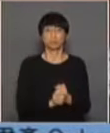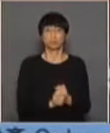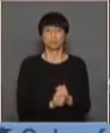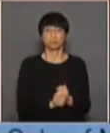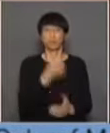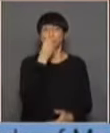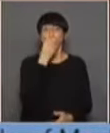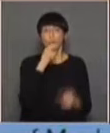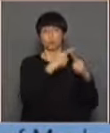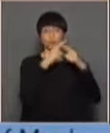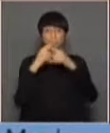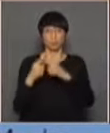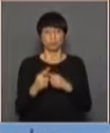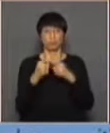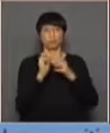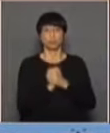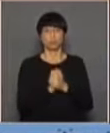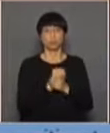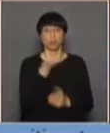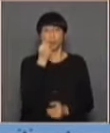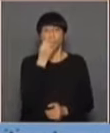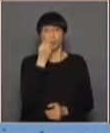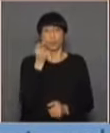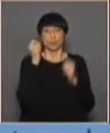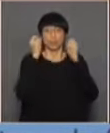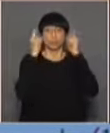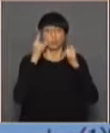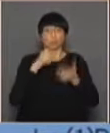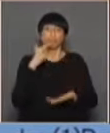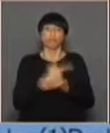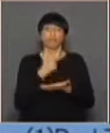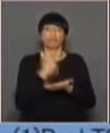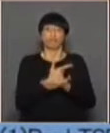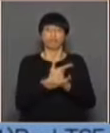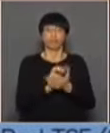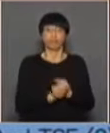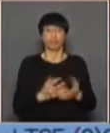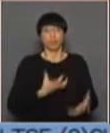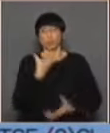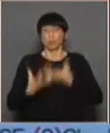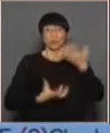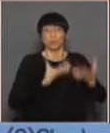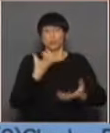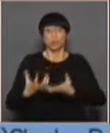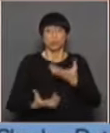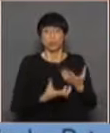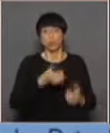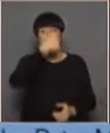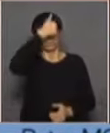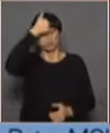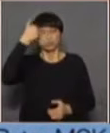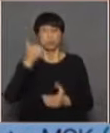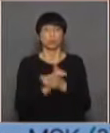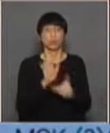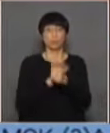香港人强烈的本土意识。面对沸扬民意和捍卫本土的思